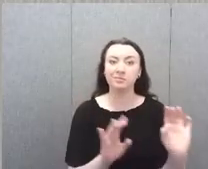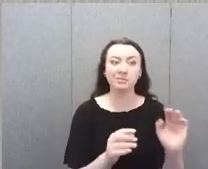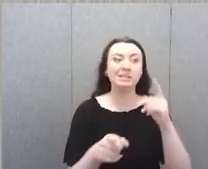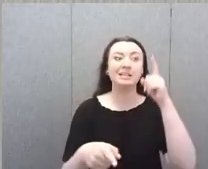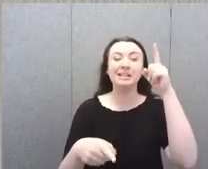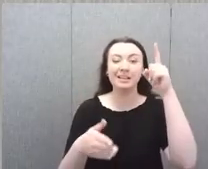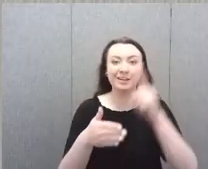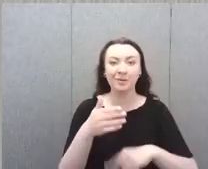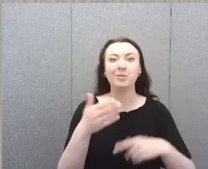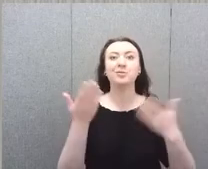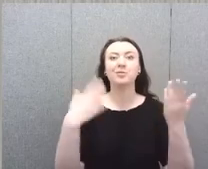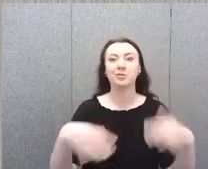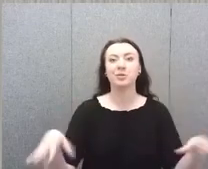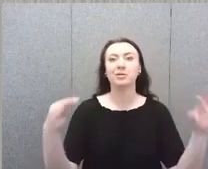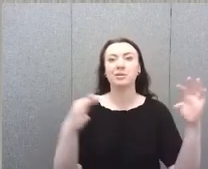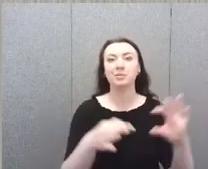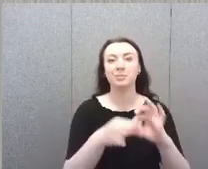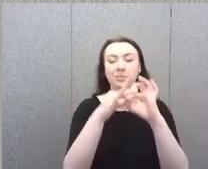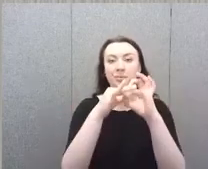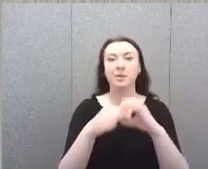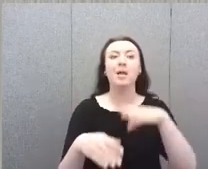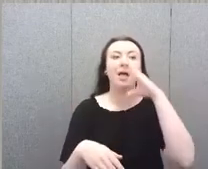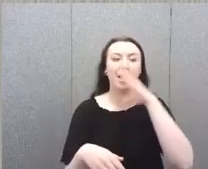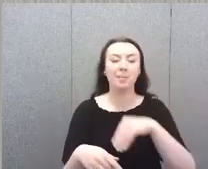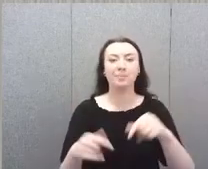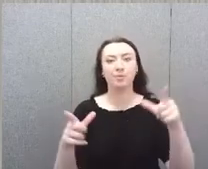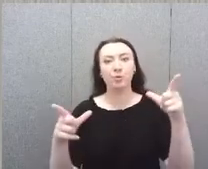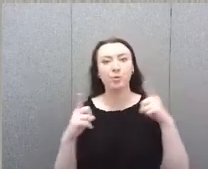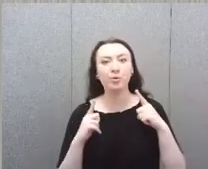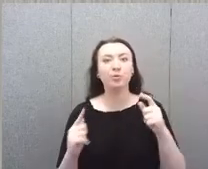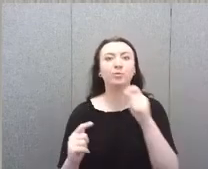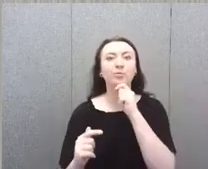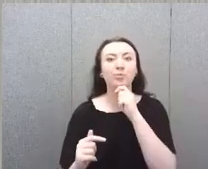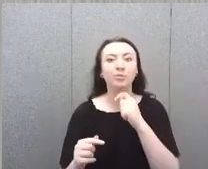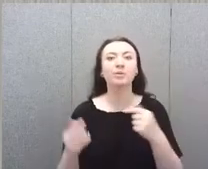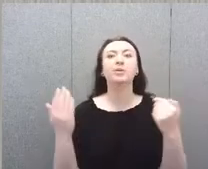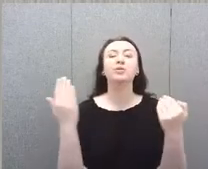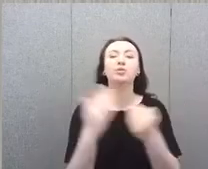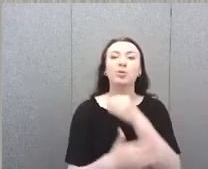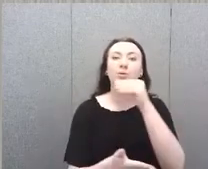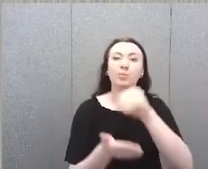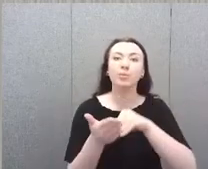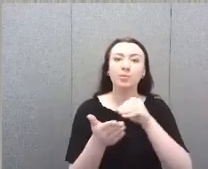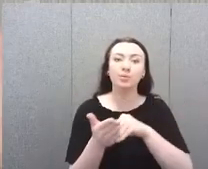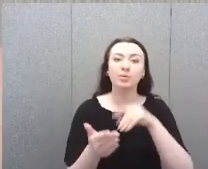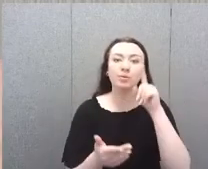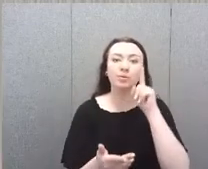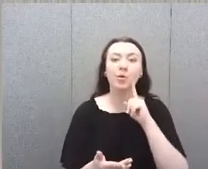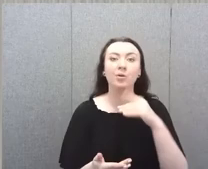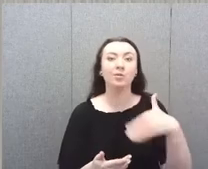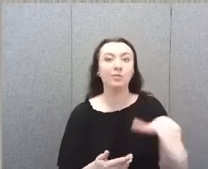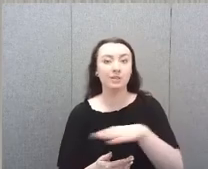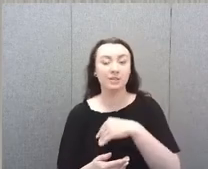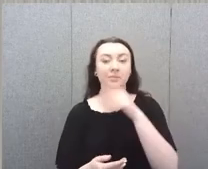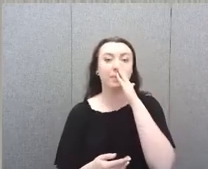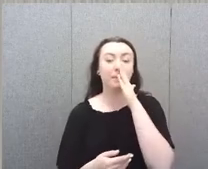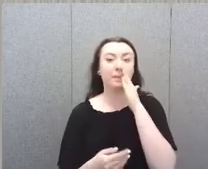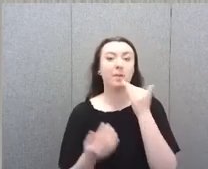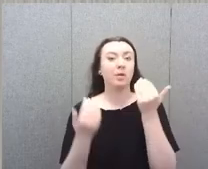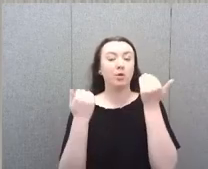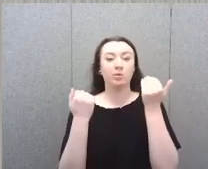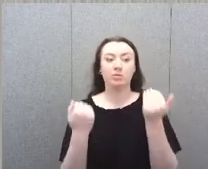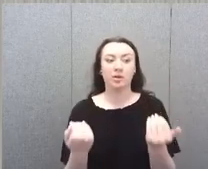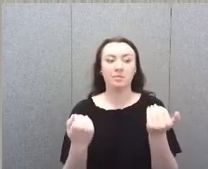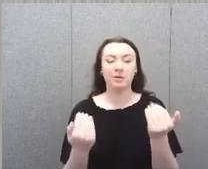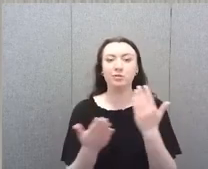Я надеюсь, что вы к нам опять подключились. Я надеюсь, что вы успели передохнуть. Напоминаю всем слушателям и зрителям, у